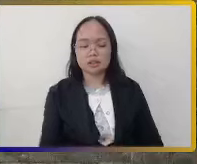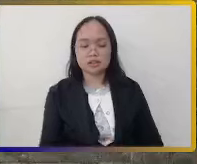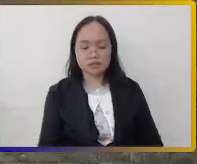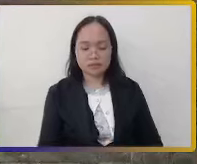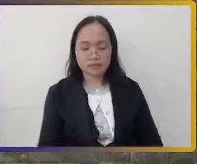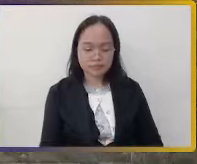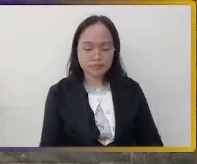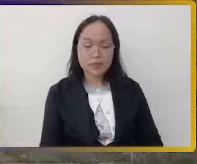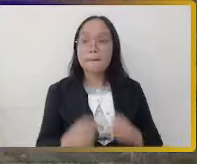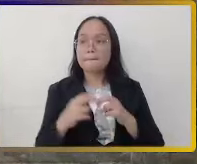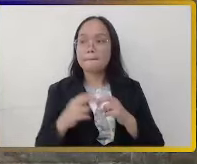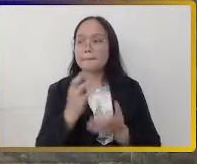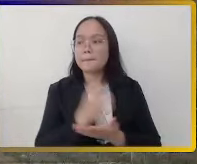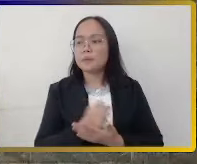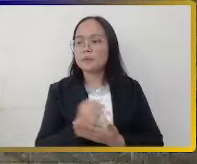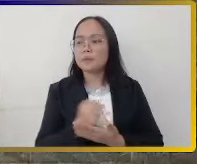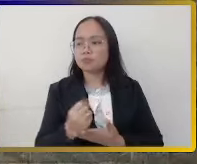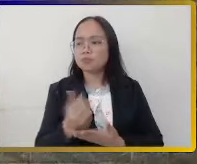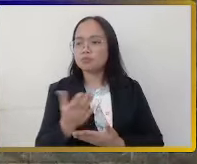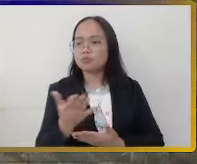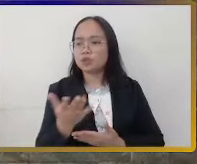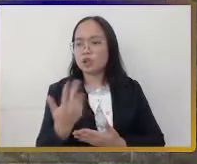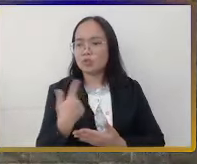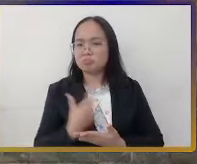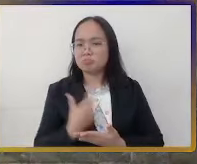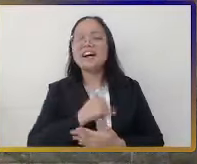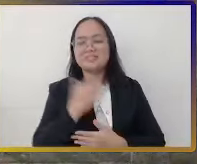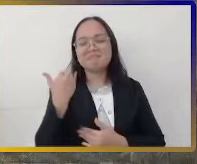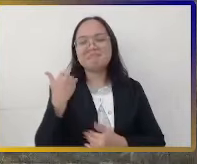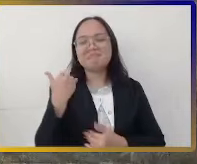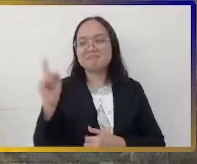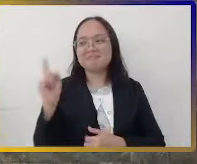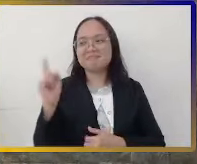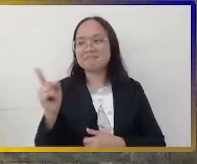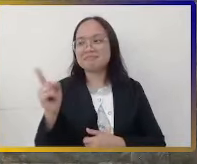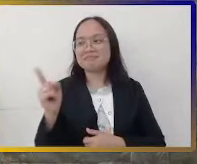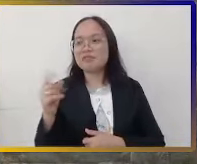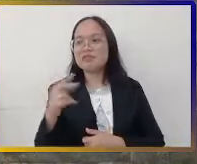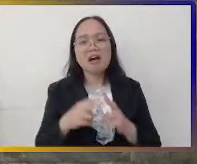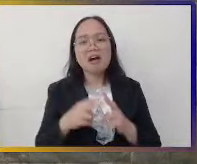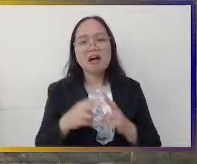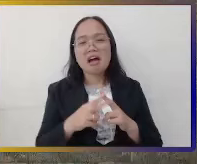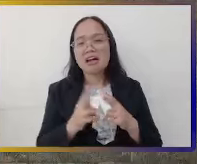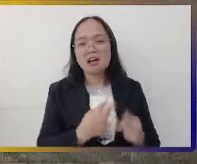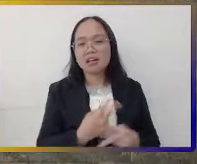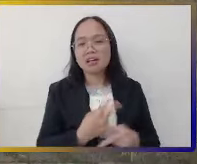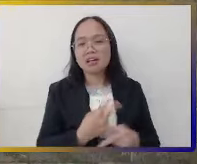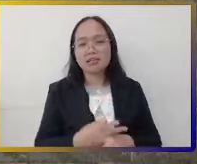Maging relasyon, nagkaroon ka ng relasyon, akala mo, siya na talaga, kita mo ang bait-bait niya.